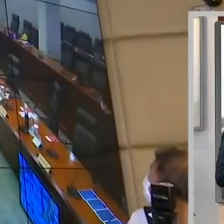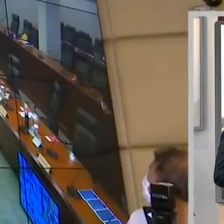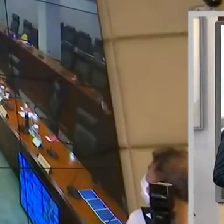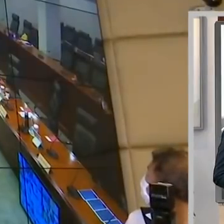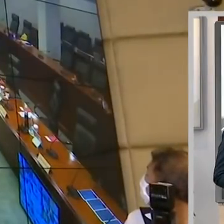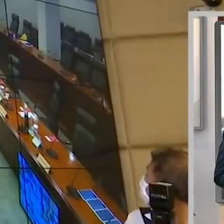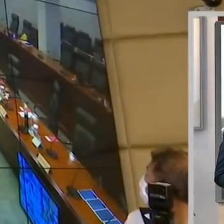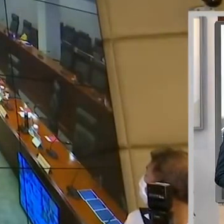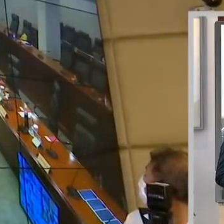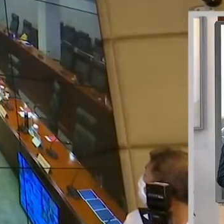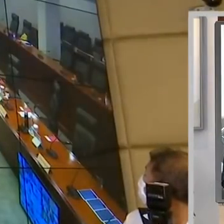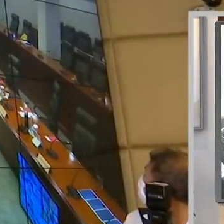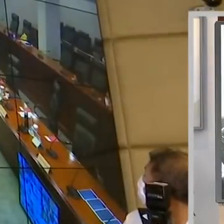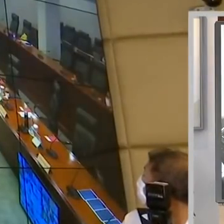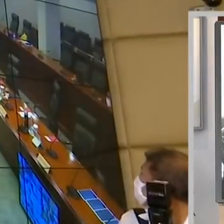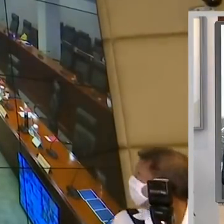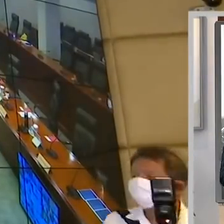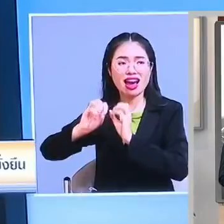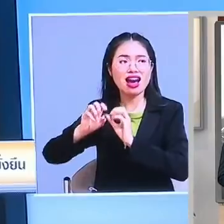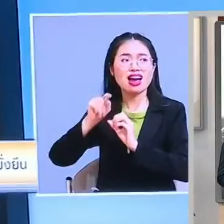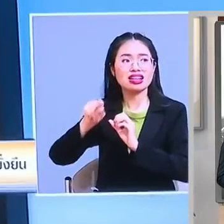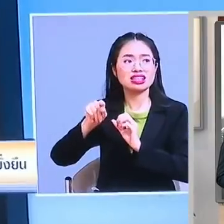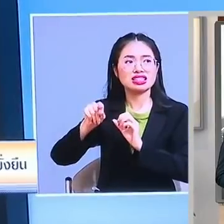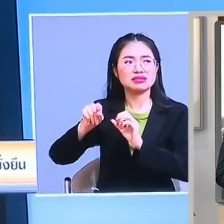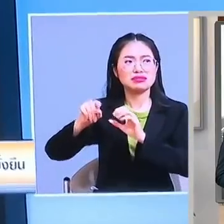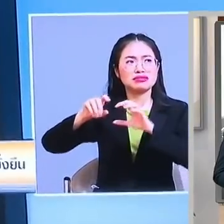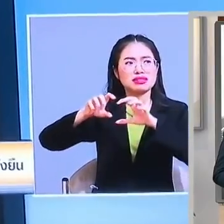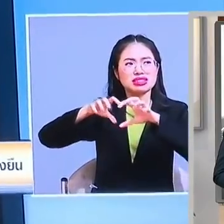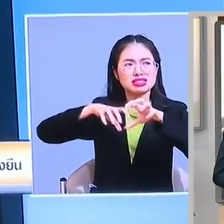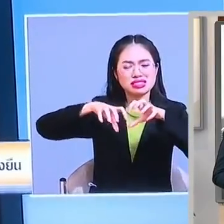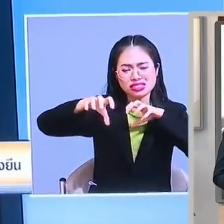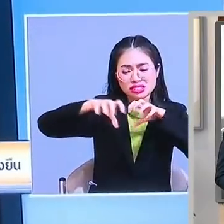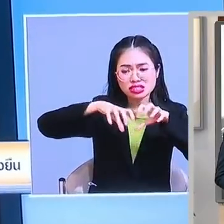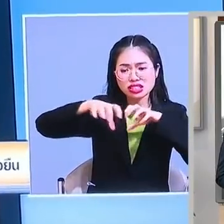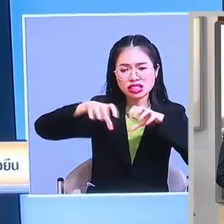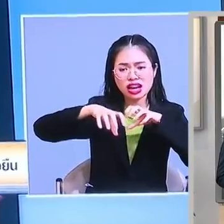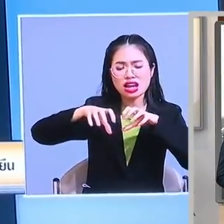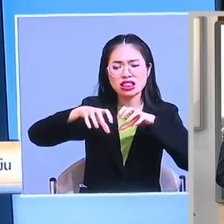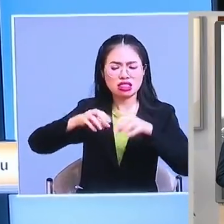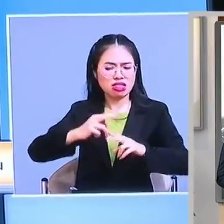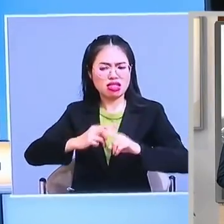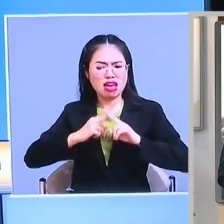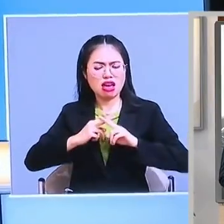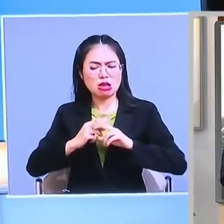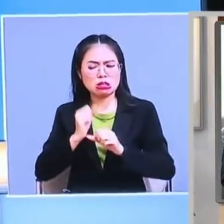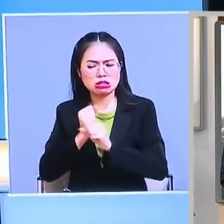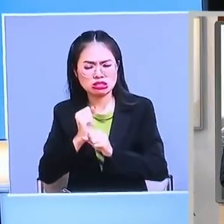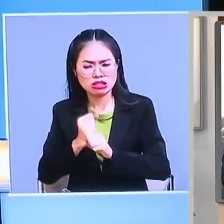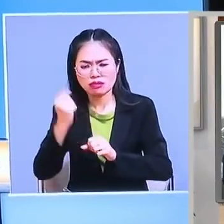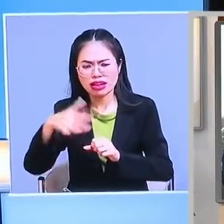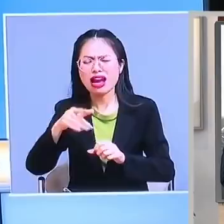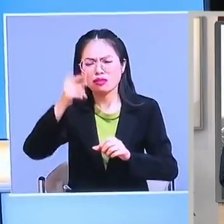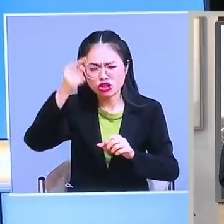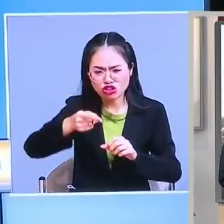พรรคการเมืองกับกูบอกแล้วไงจองชื่อพรรคมัน Stepแรกสเต็ปที่ 2ต้องหาสมาชิกพรรคแมตช์ถ้าได้ครบผ่านกกตแสตมป์